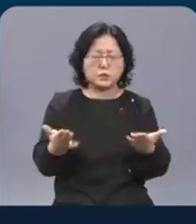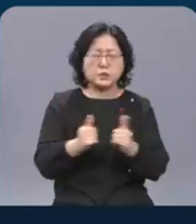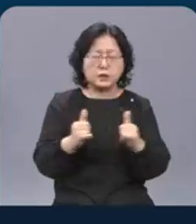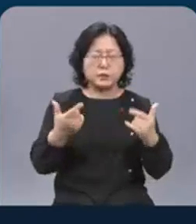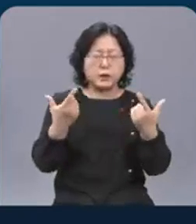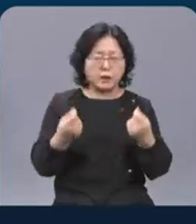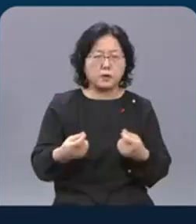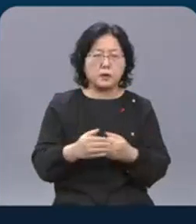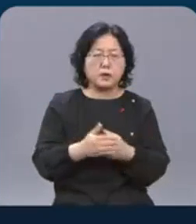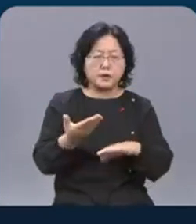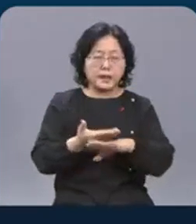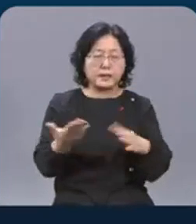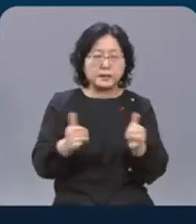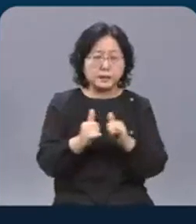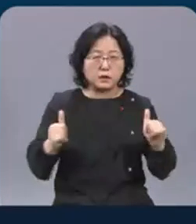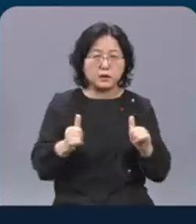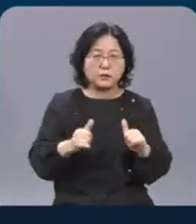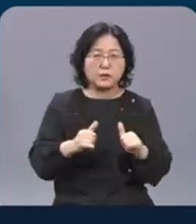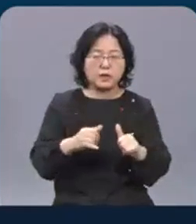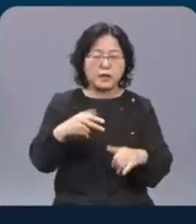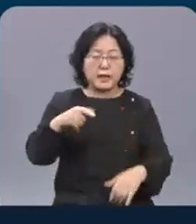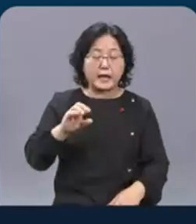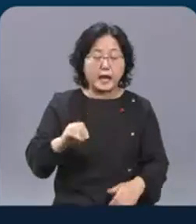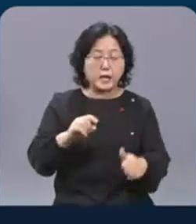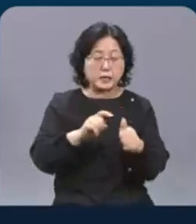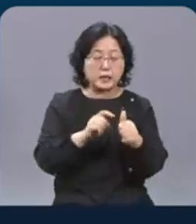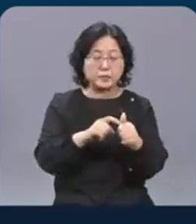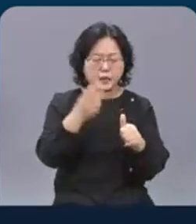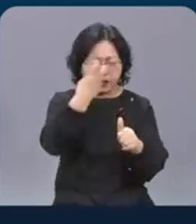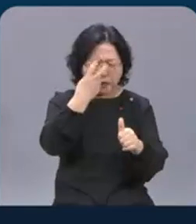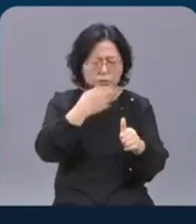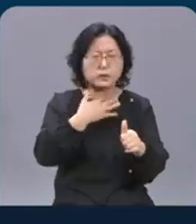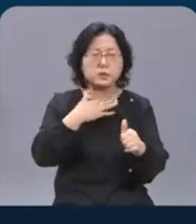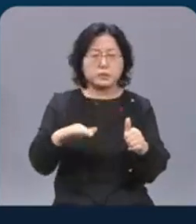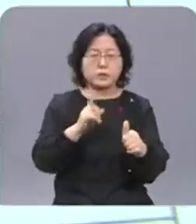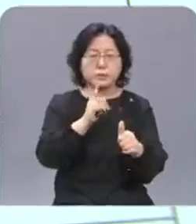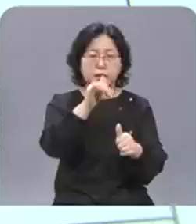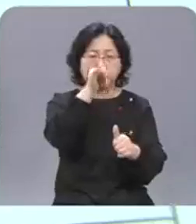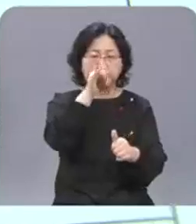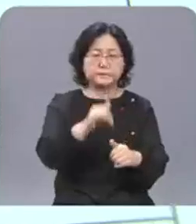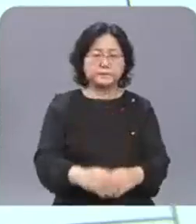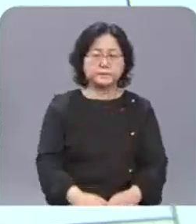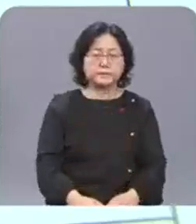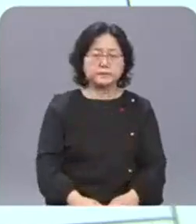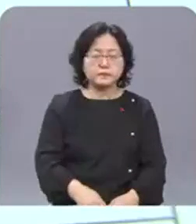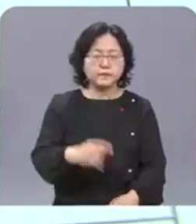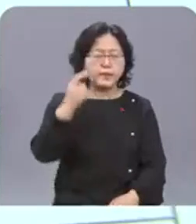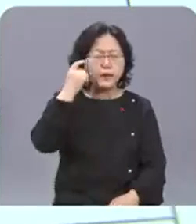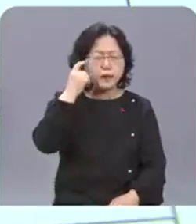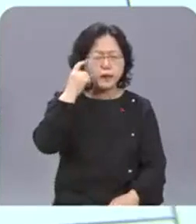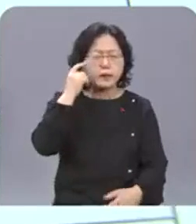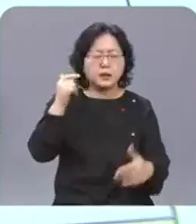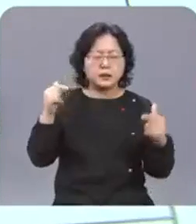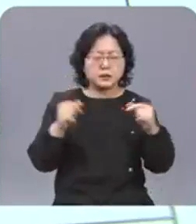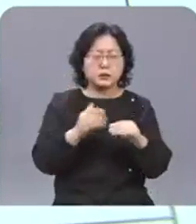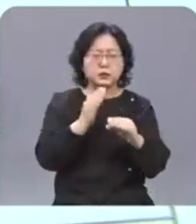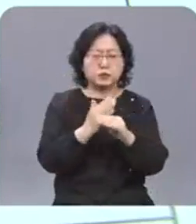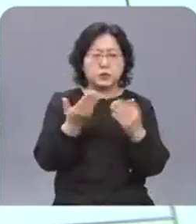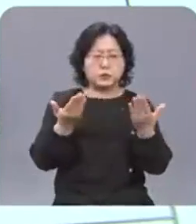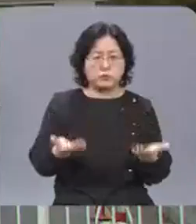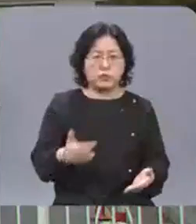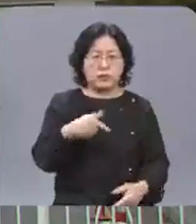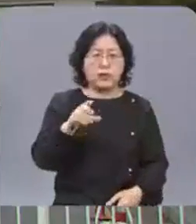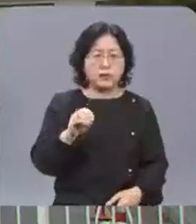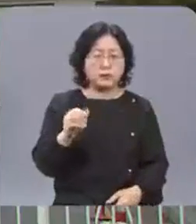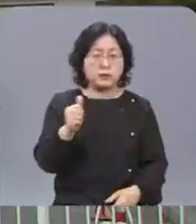일이고 다른 직원들을 동원해 강 씨를 감시한 적도 없다고 반박했습니다. 정신과 치료를 받으며 휴직 중인